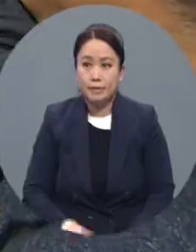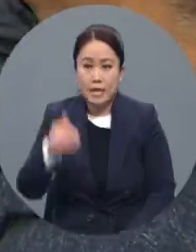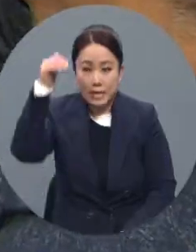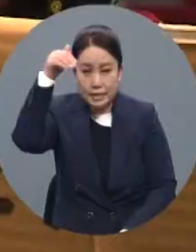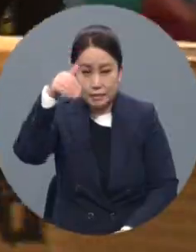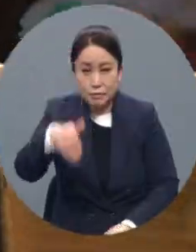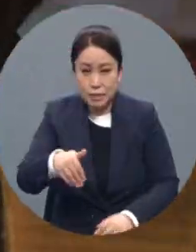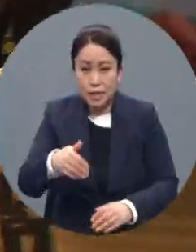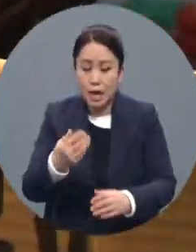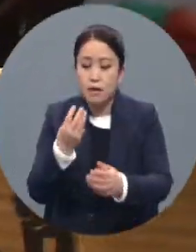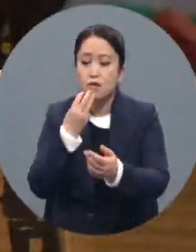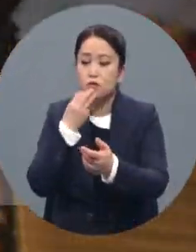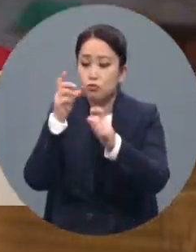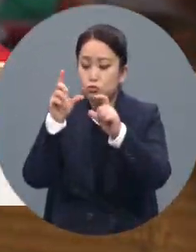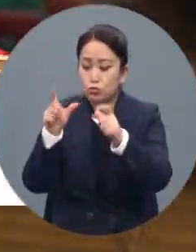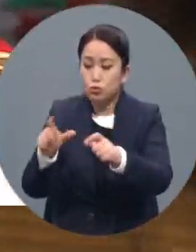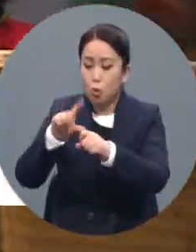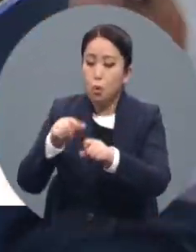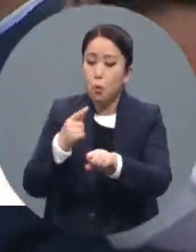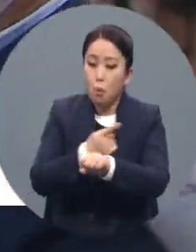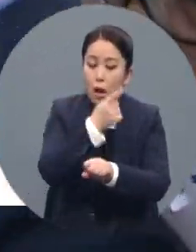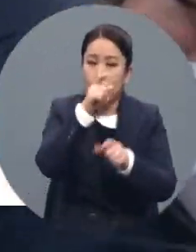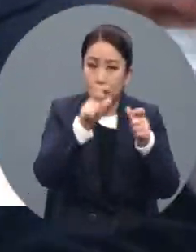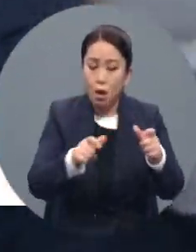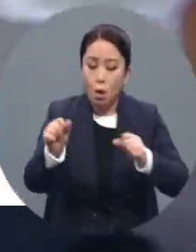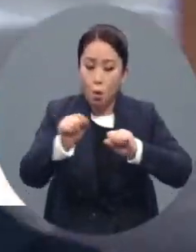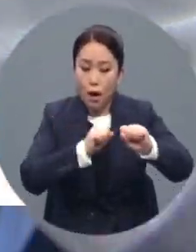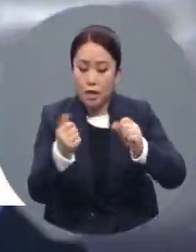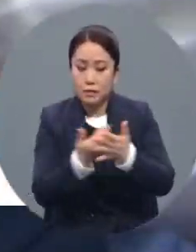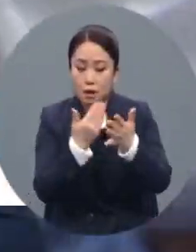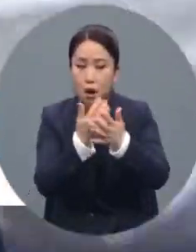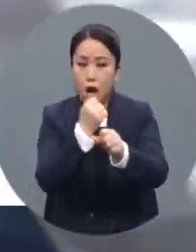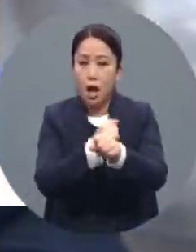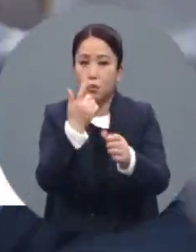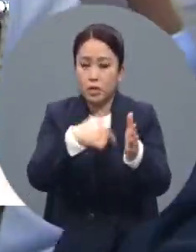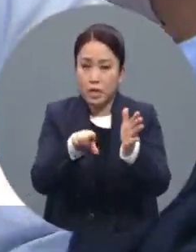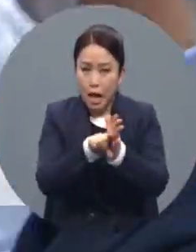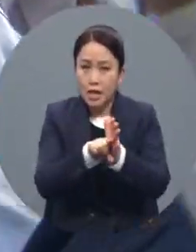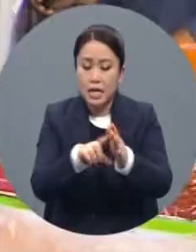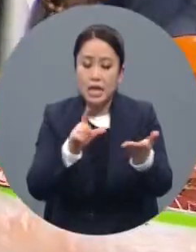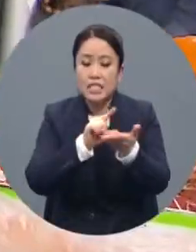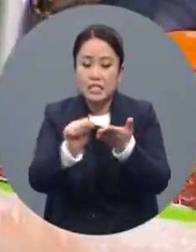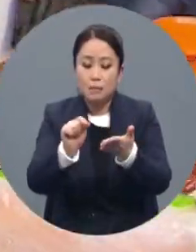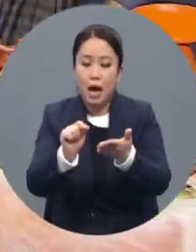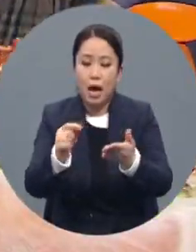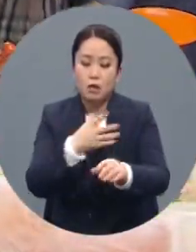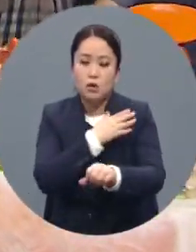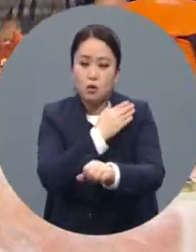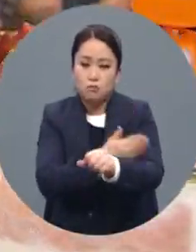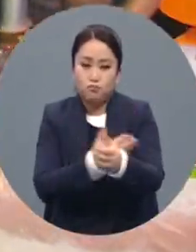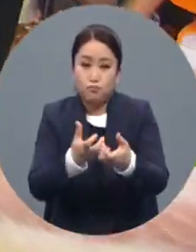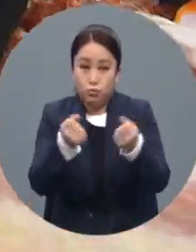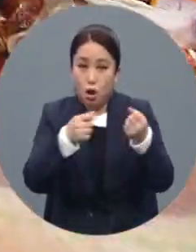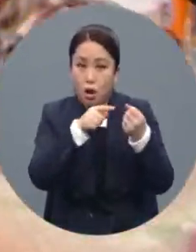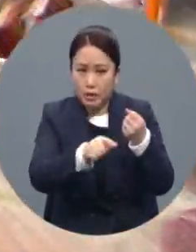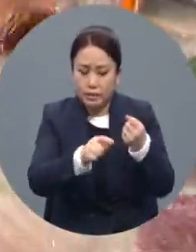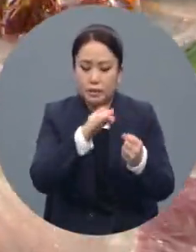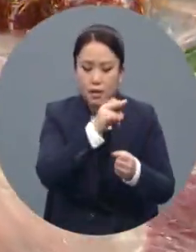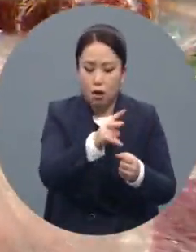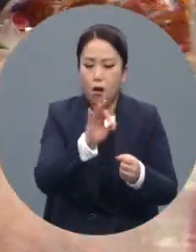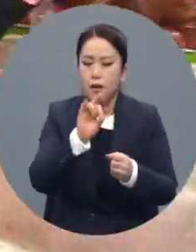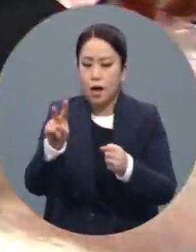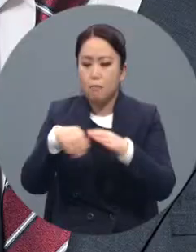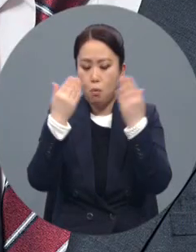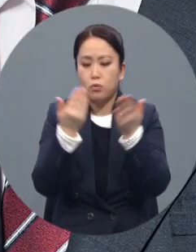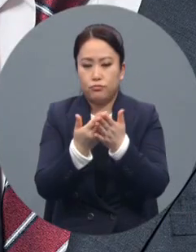침체된 비수도권 경제 활성화의 근본적 처방이 될 지방 분권은 여야 후보 모두 강한 추진 의지를 내비치고